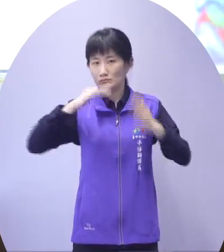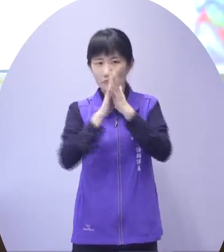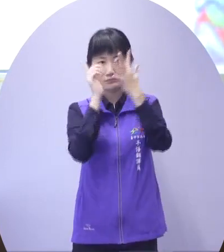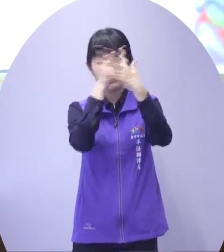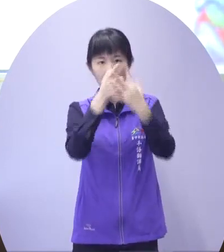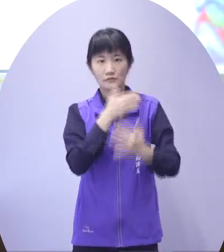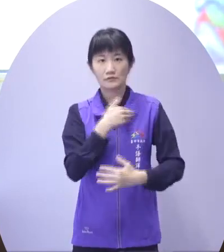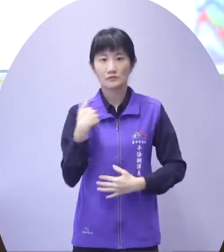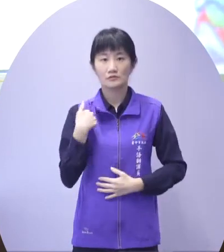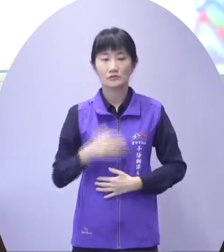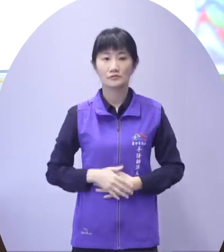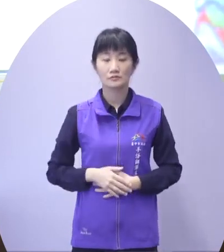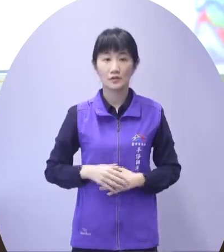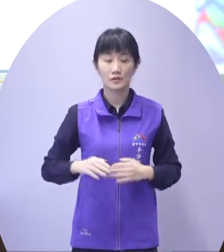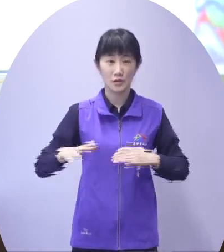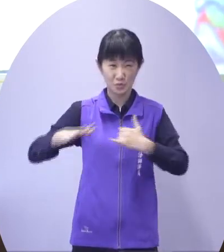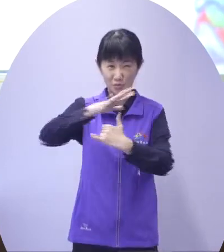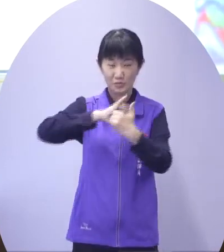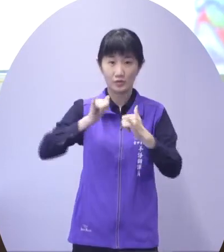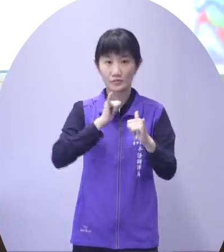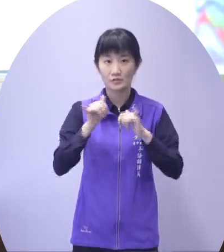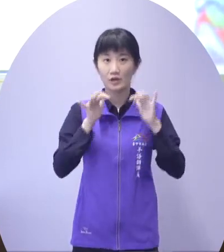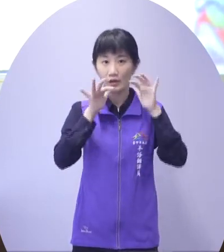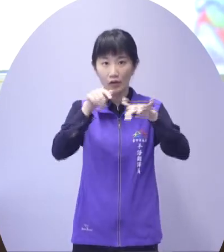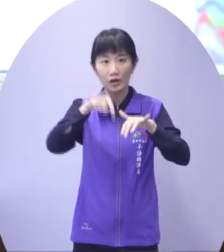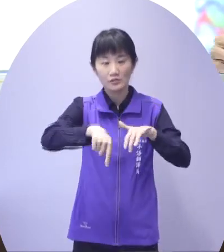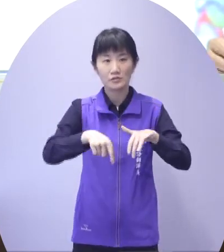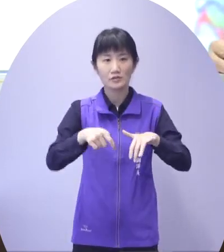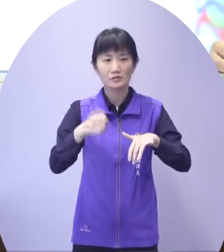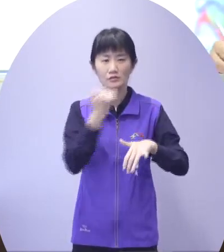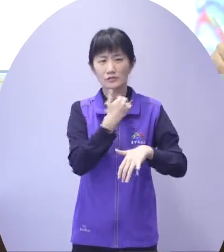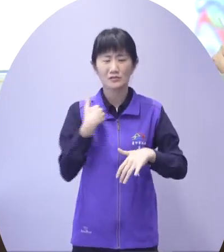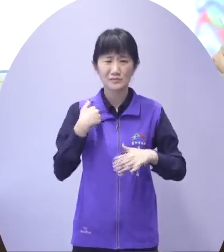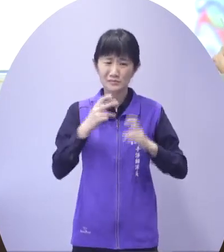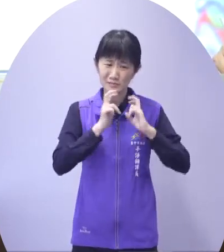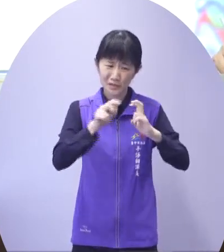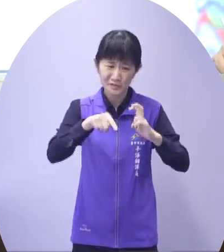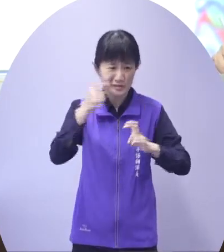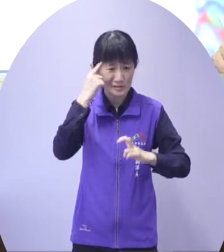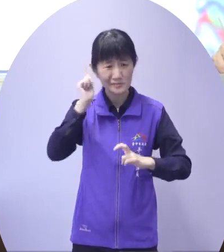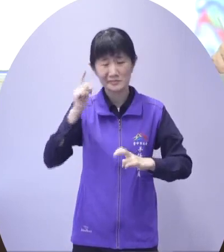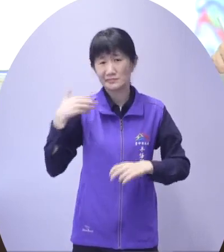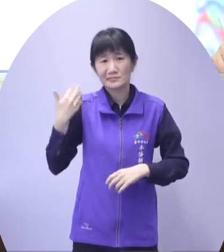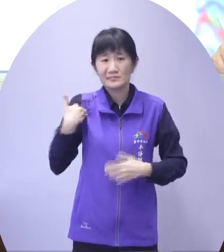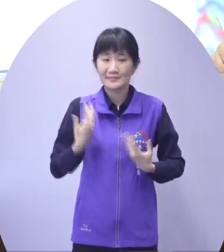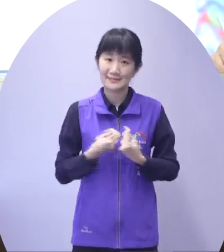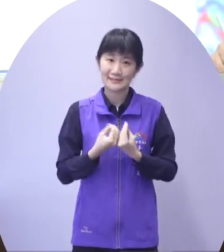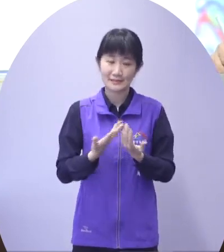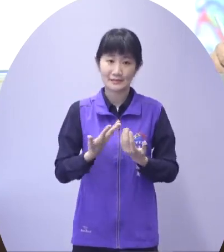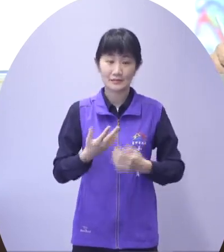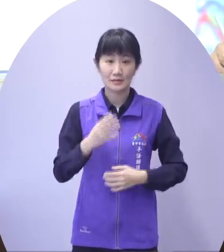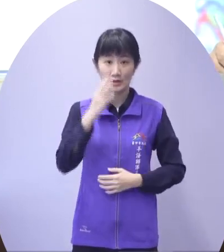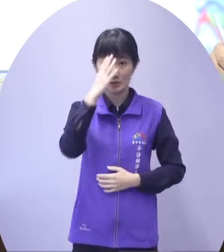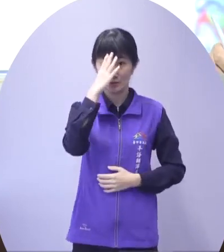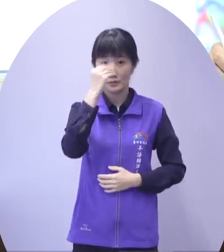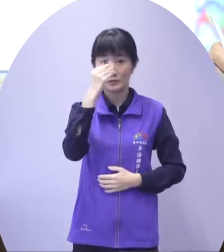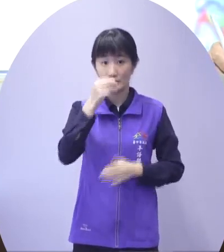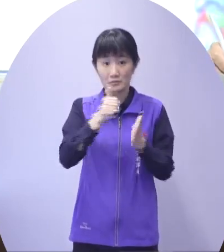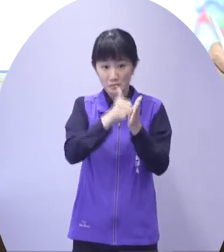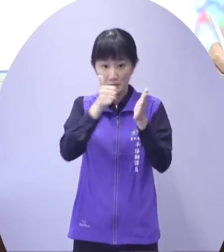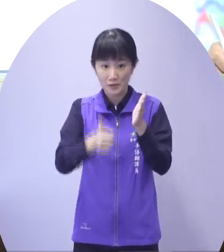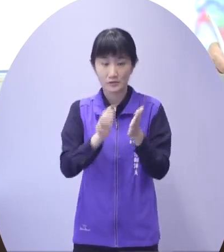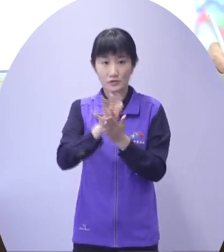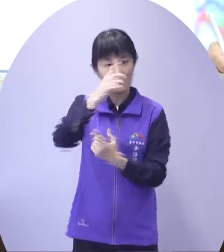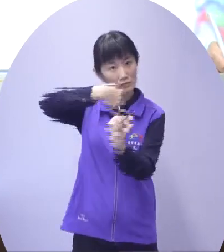很多的民众，全国民众很多人还很陌生，那所以呢，当他坐到乌日高铁站的时候，那他